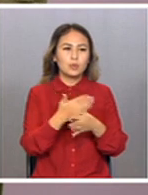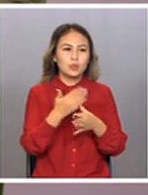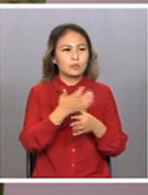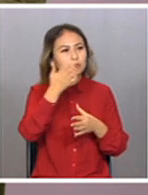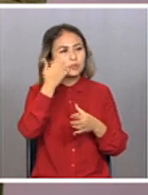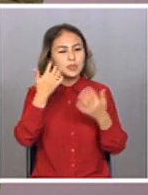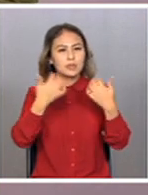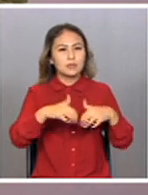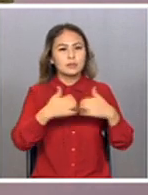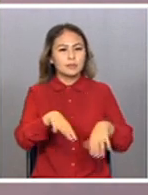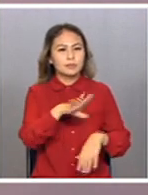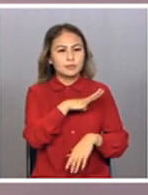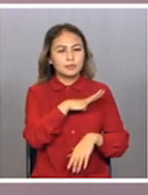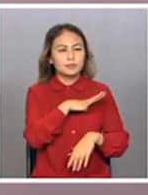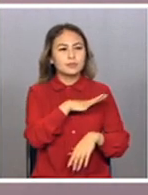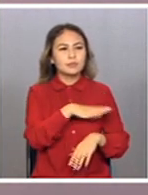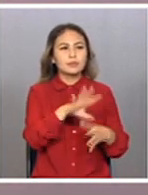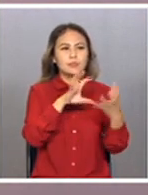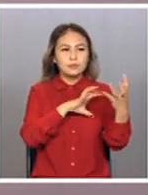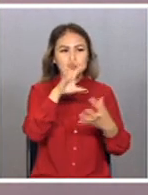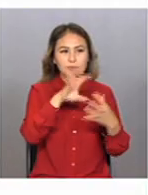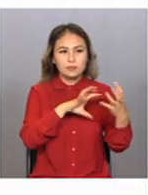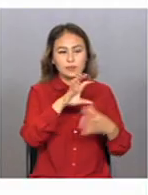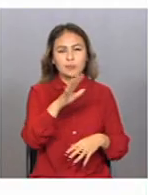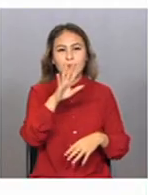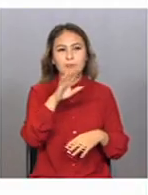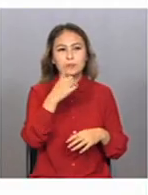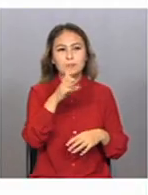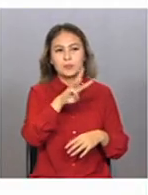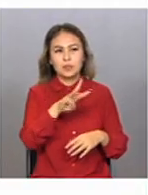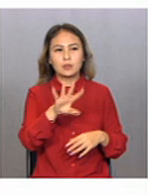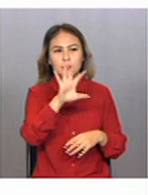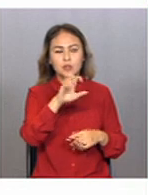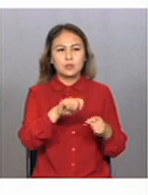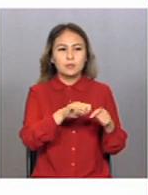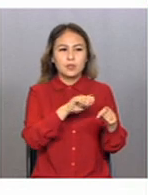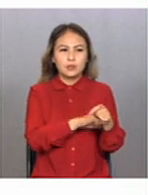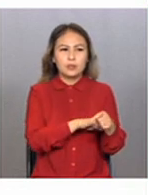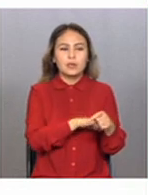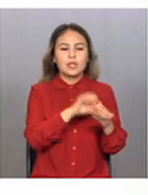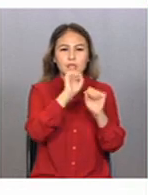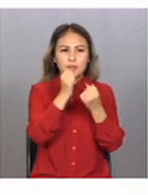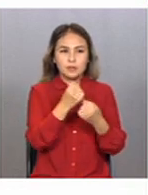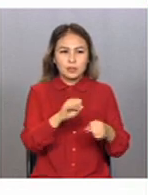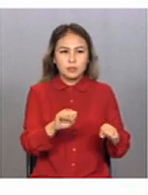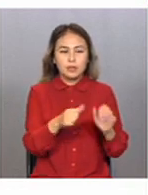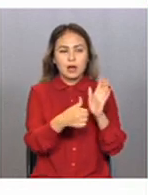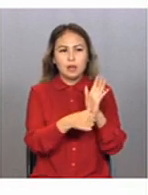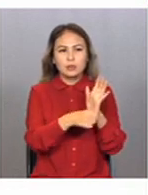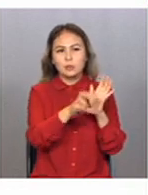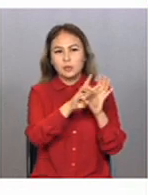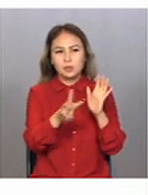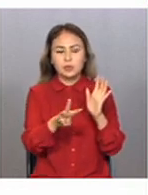есептер құрастырамыз. Автобус минутына 500 метр жылдамдықпен 6